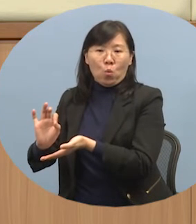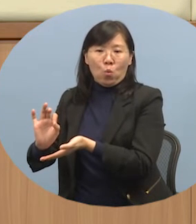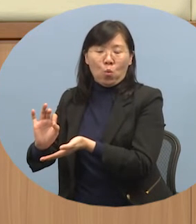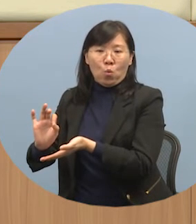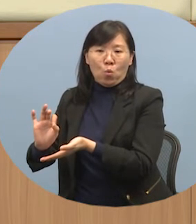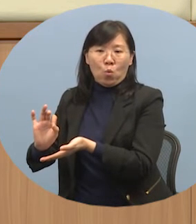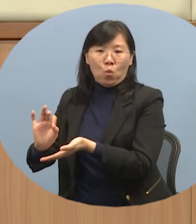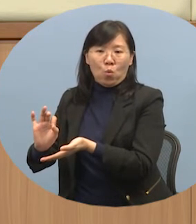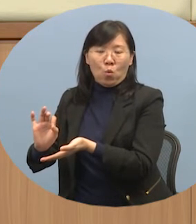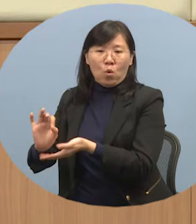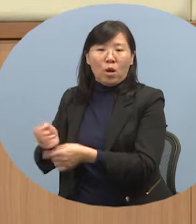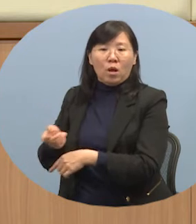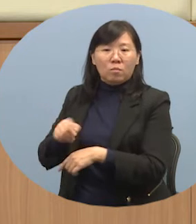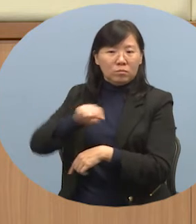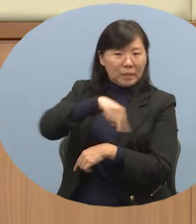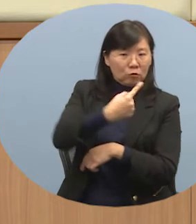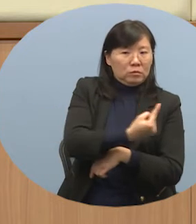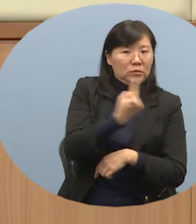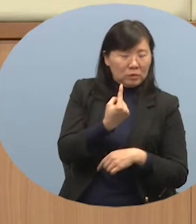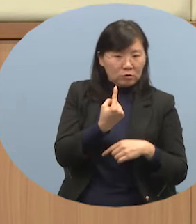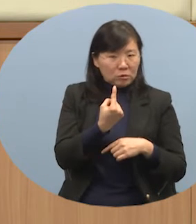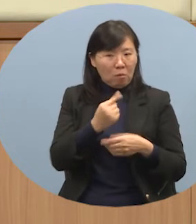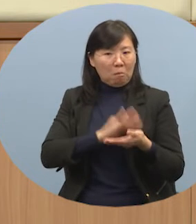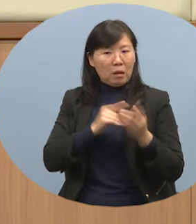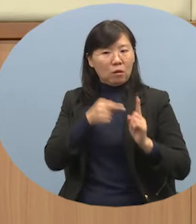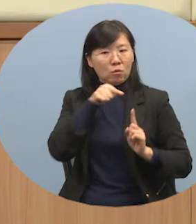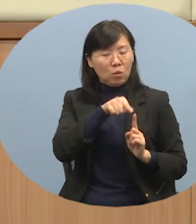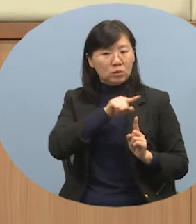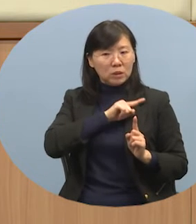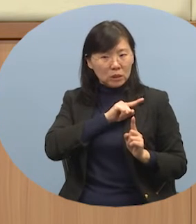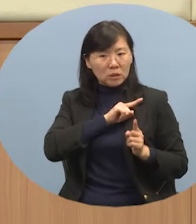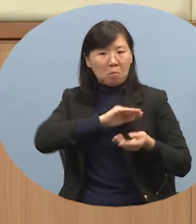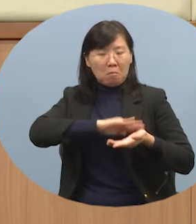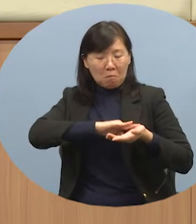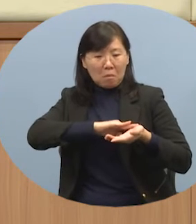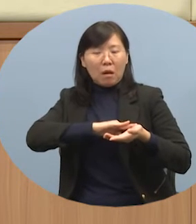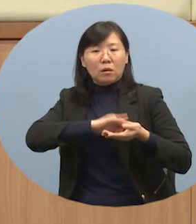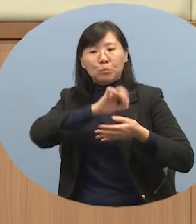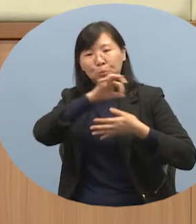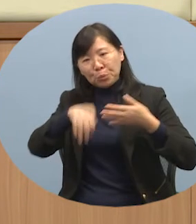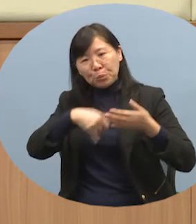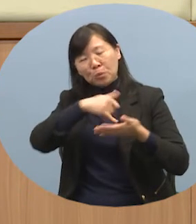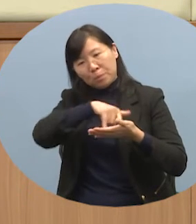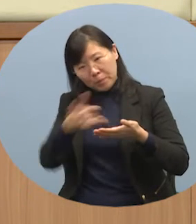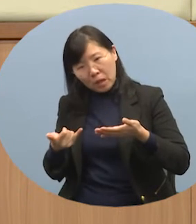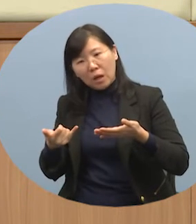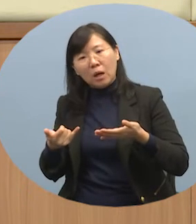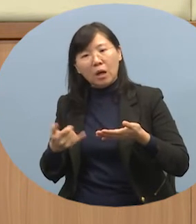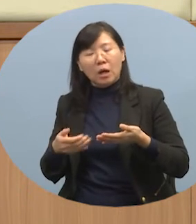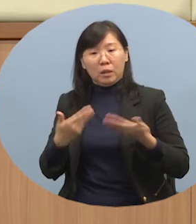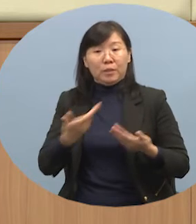咧，就有1名嘅密切接觸者嘅病人咧，早前已係因為自身嘅疾病咧離世。咁我哋今朝亦都